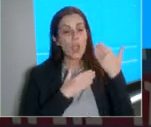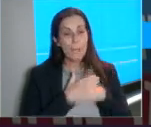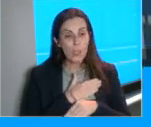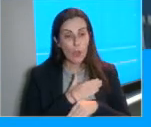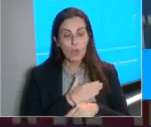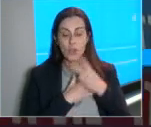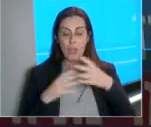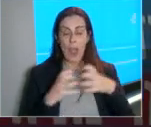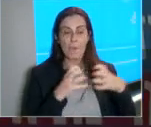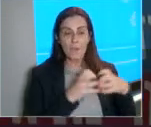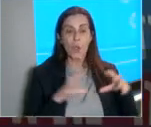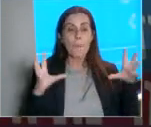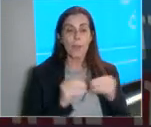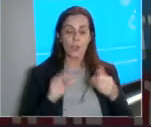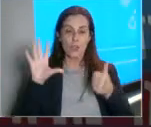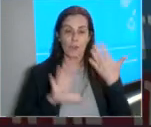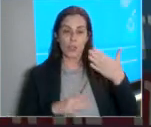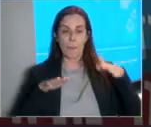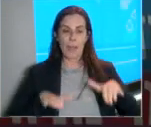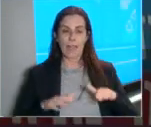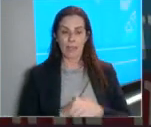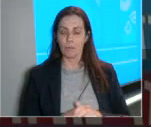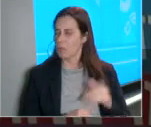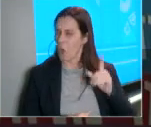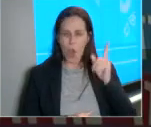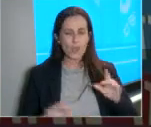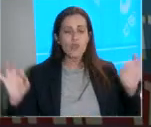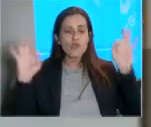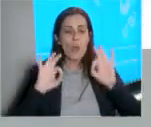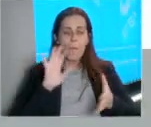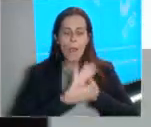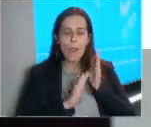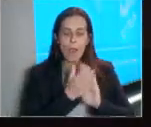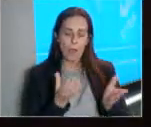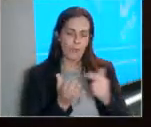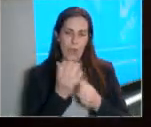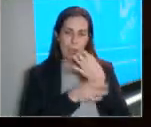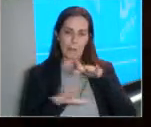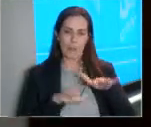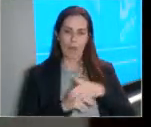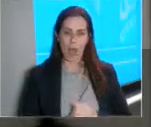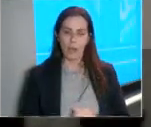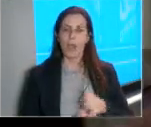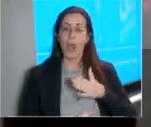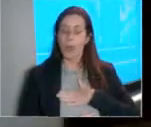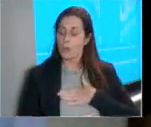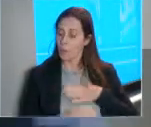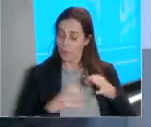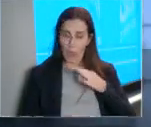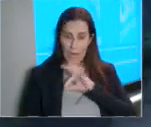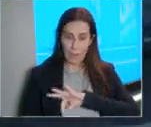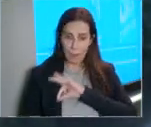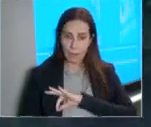דבר, שתי המפלגות האלה ביחד זה 65 מנדטים. הם לא צריכים אף אחד בשביל להקים את הממשלה הזו. אנחנו בישראל